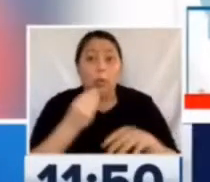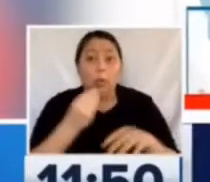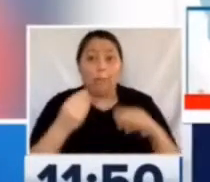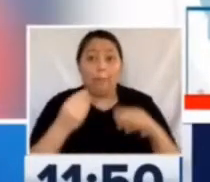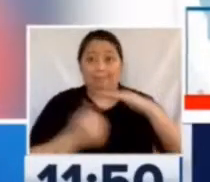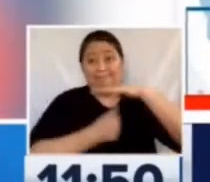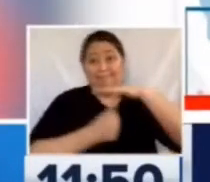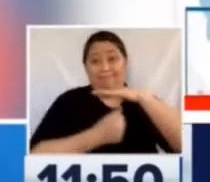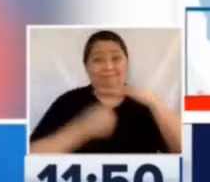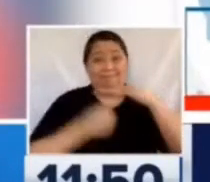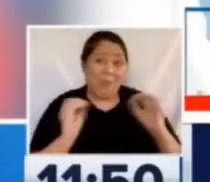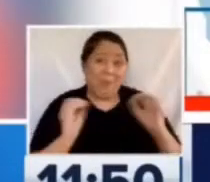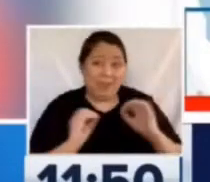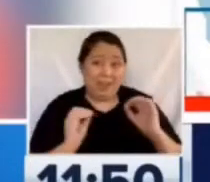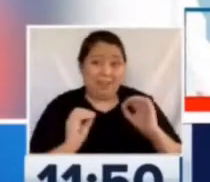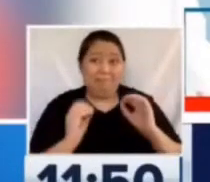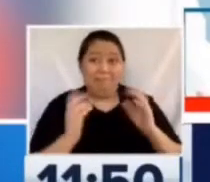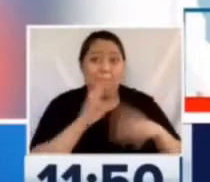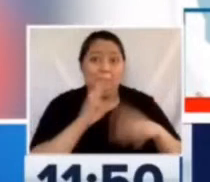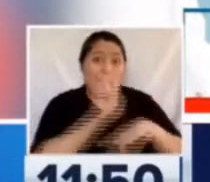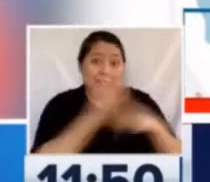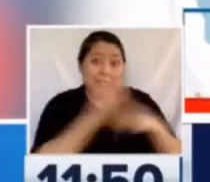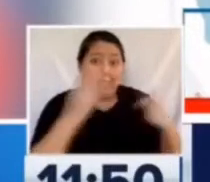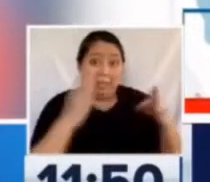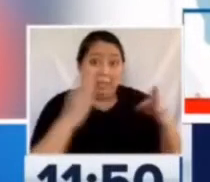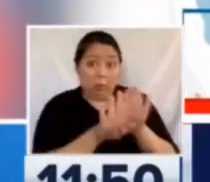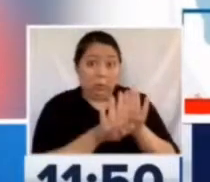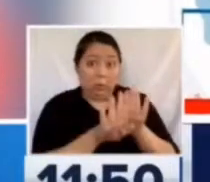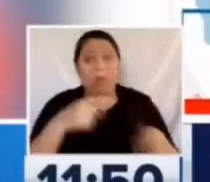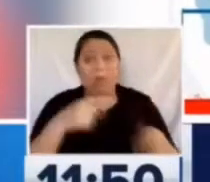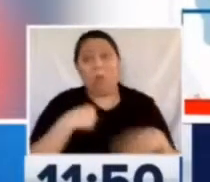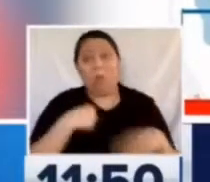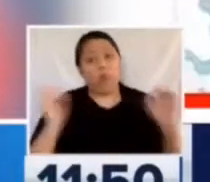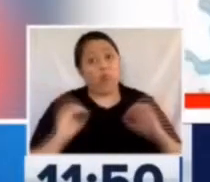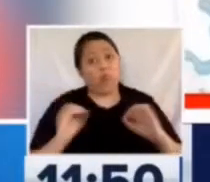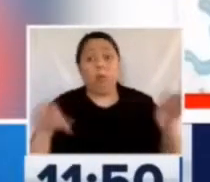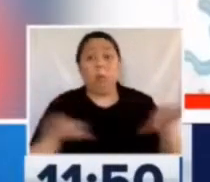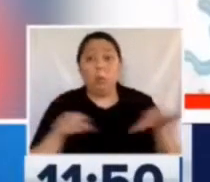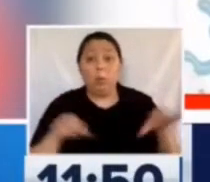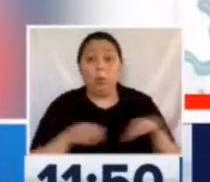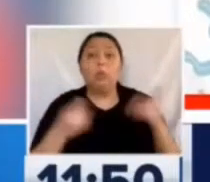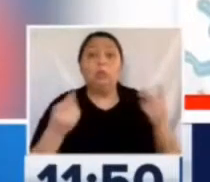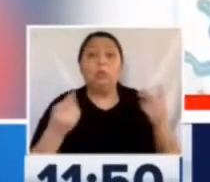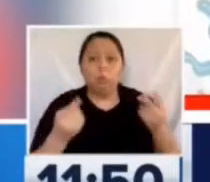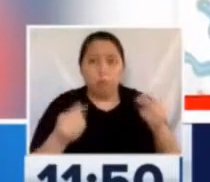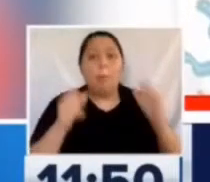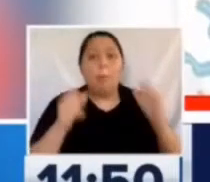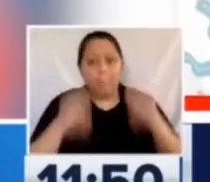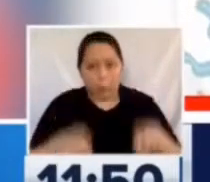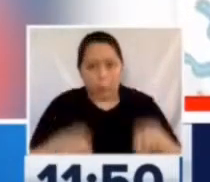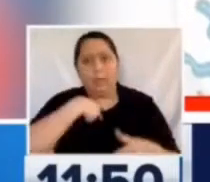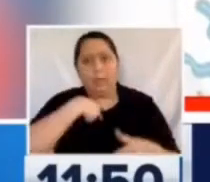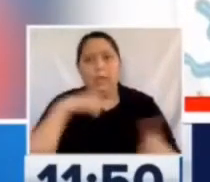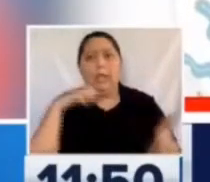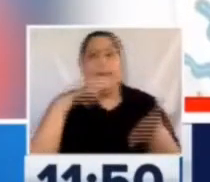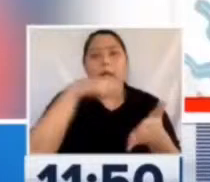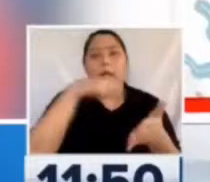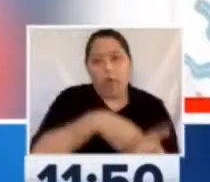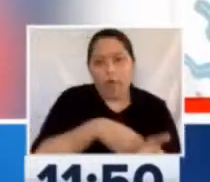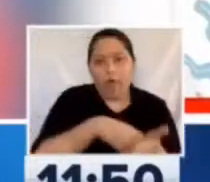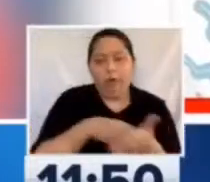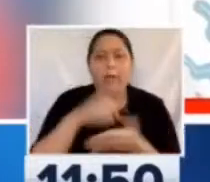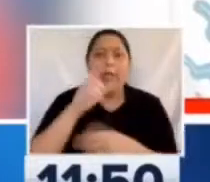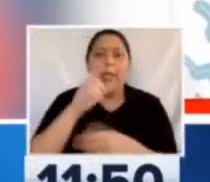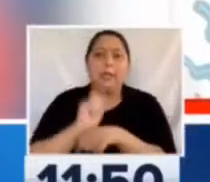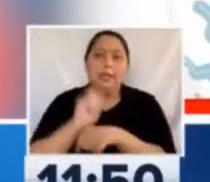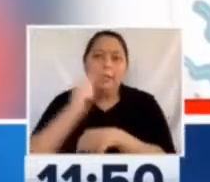entire in the world, no, yung Skillsoft. Yung Skillsoft ginagamit ng malalaking kumpanya tulad ng